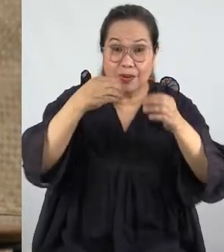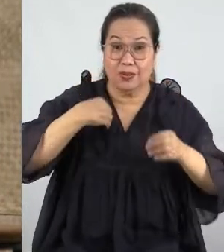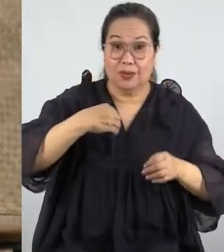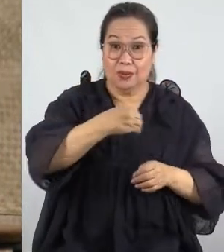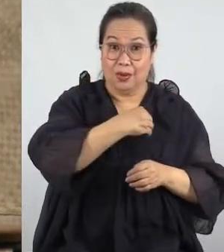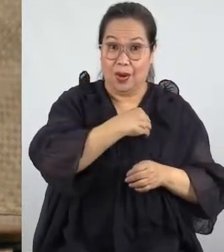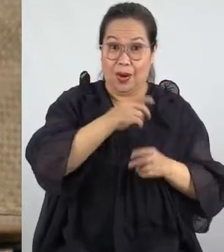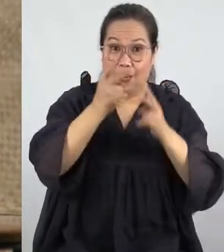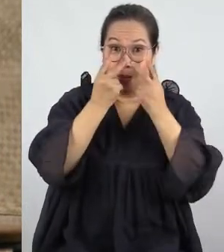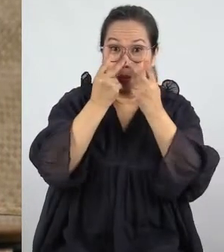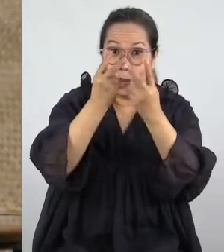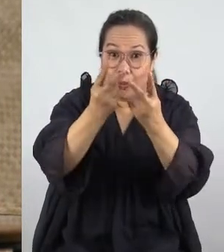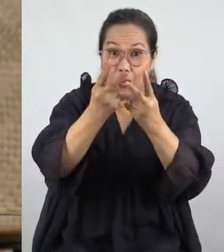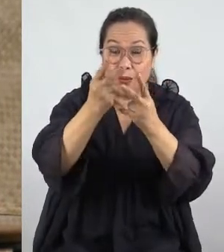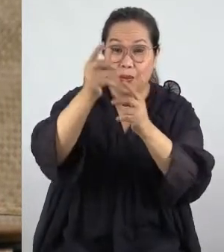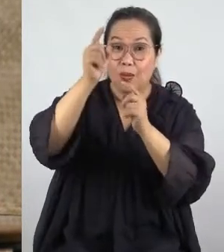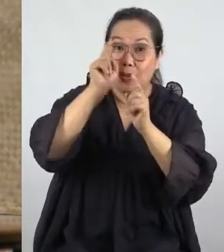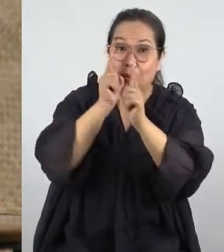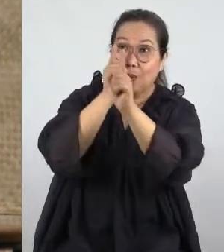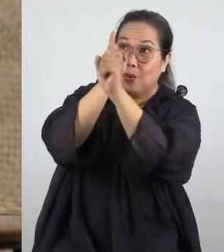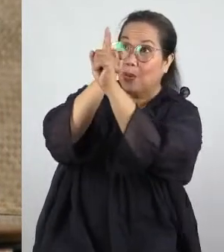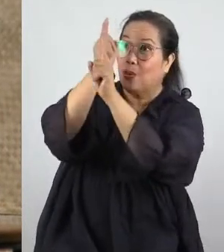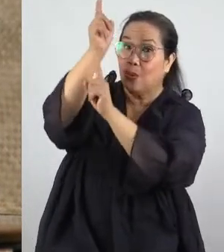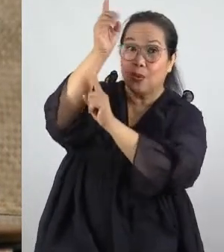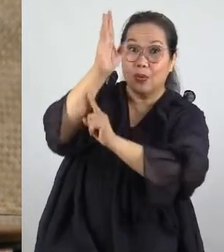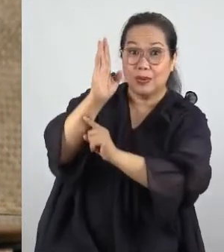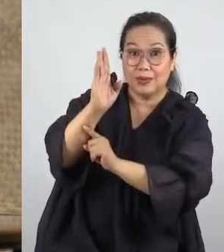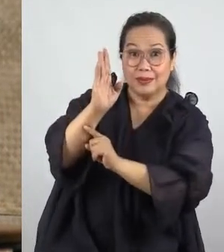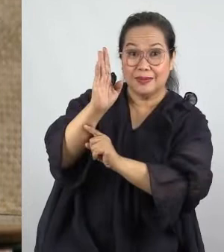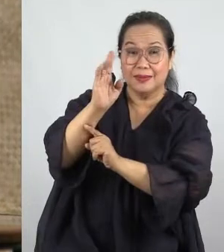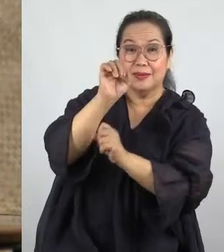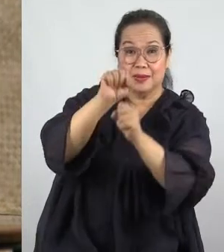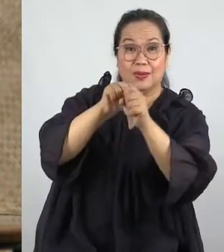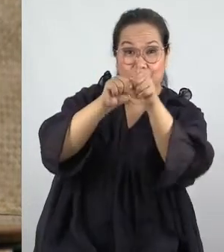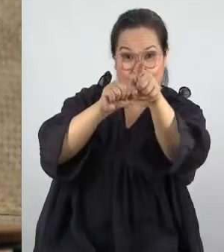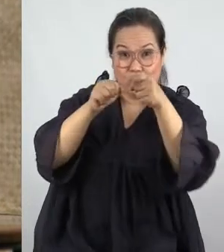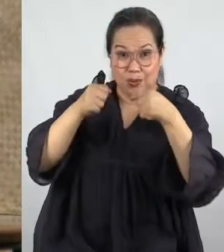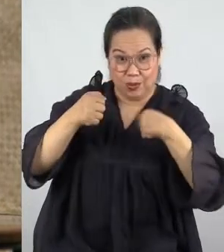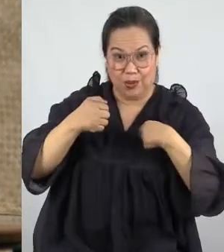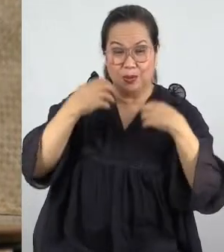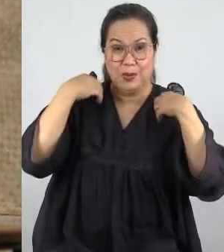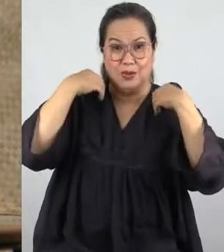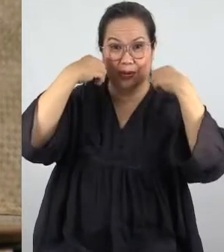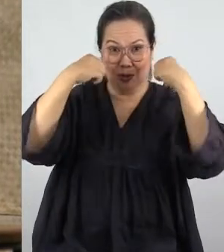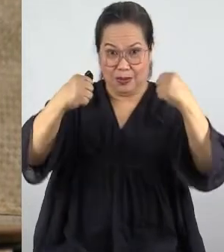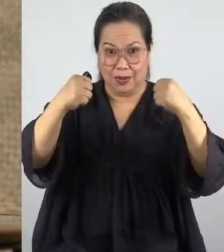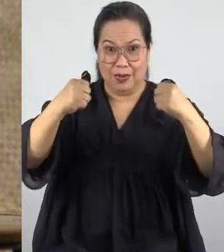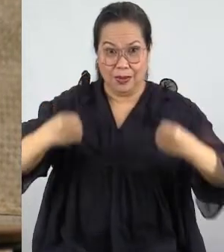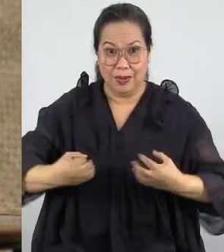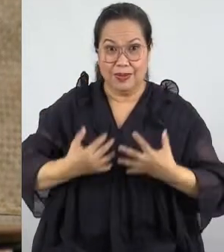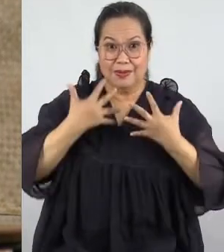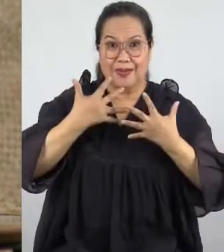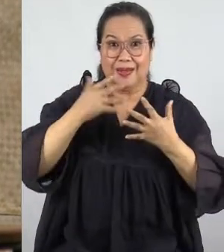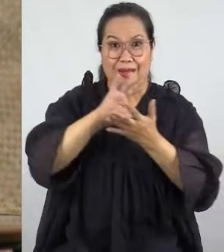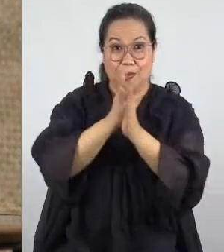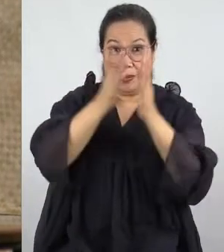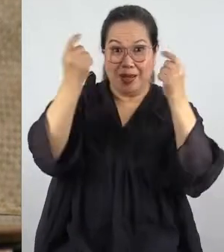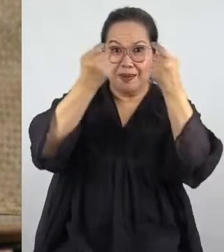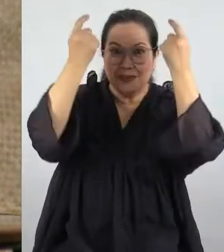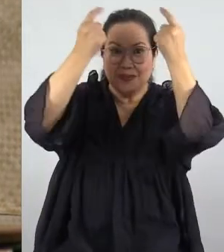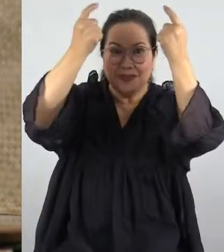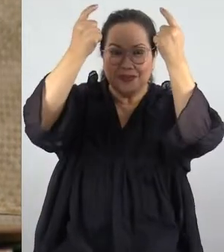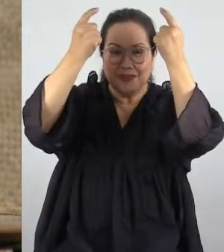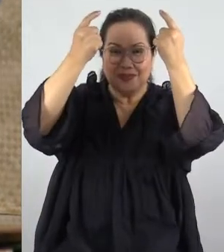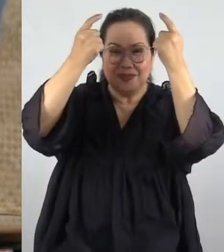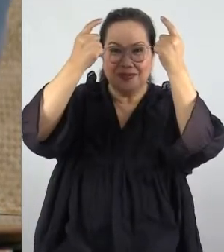ating paningin sa Panginoon para sa ating kalakasan, inspirasyon at tagumpay.